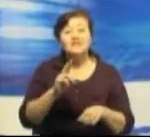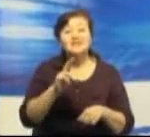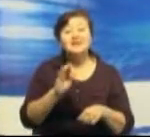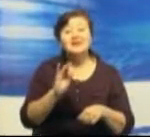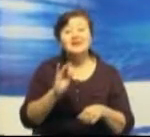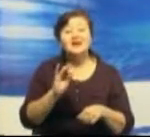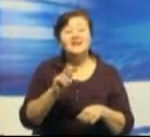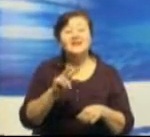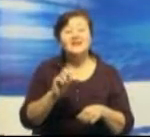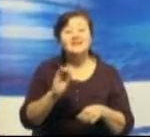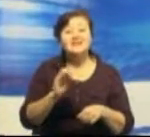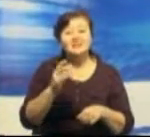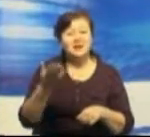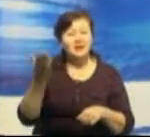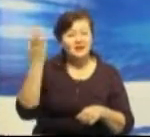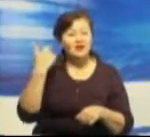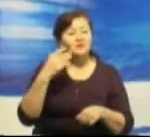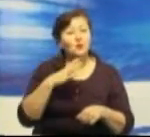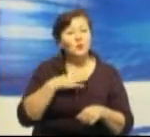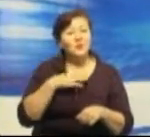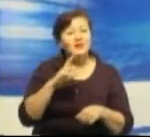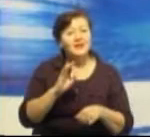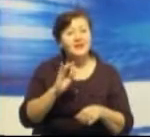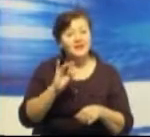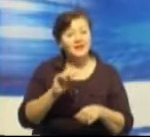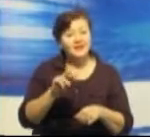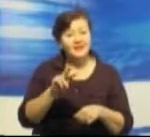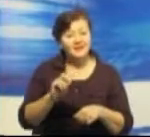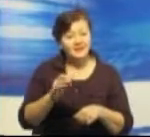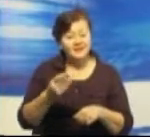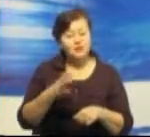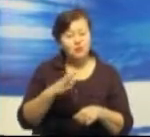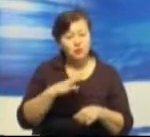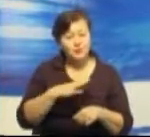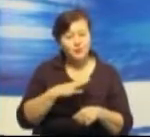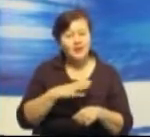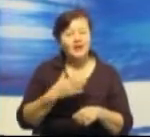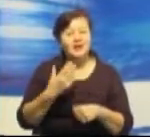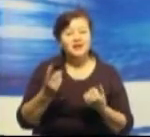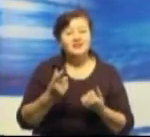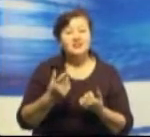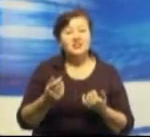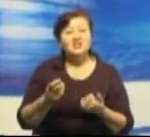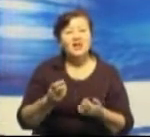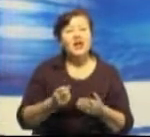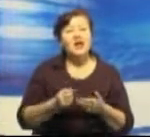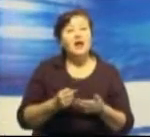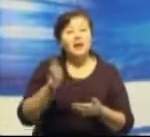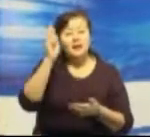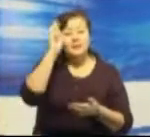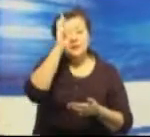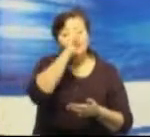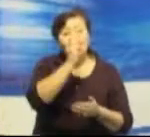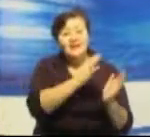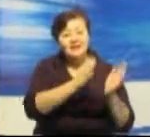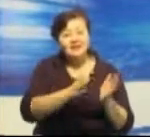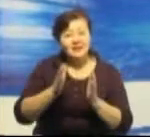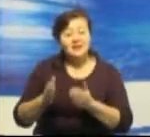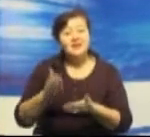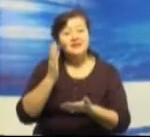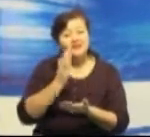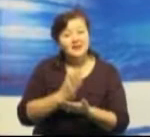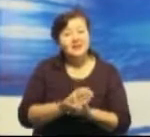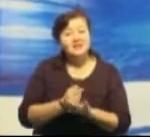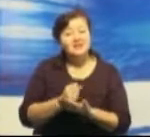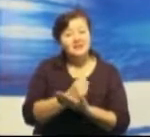успешно использовалась в Казахстане, о чем свидетельствуют древние печати. Печатные издания, хранящиеся в книжных фондах библиотек, а также архивные документы.